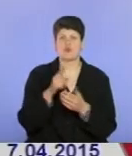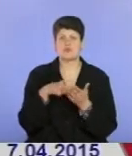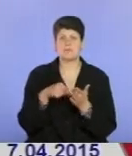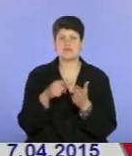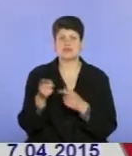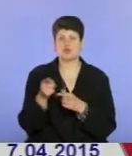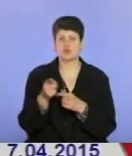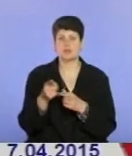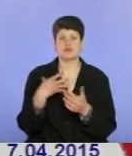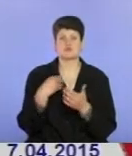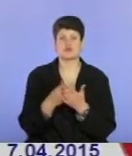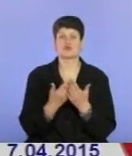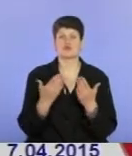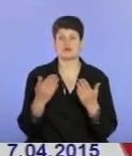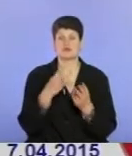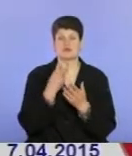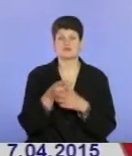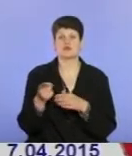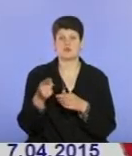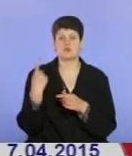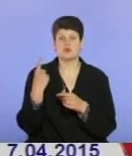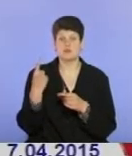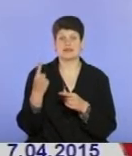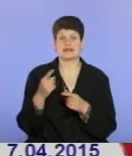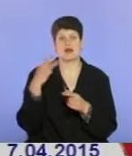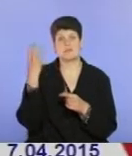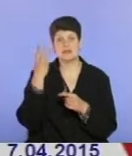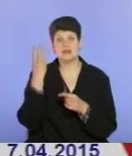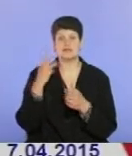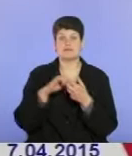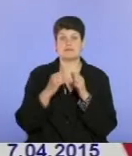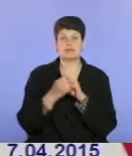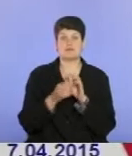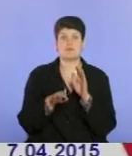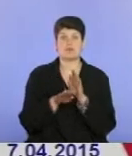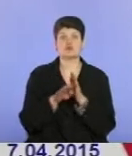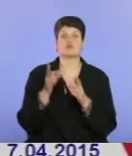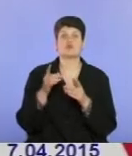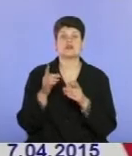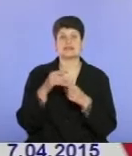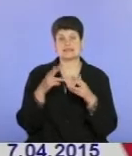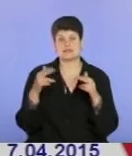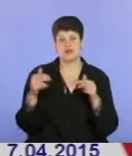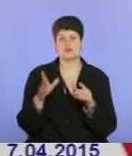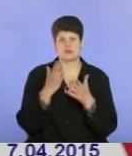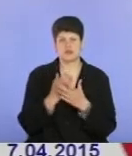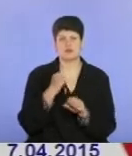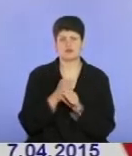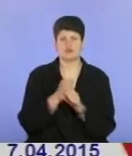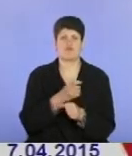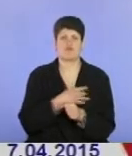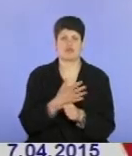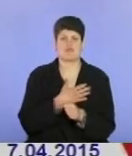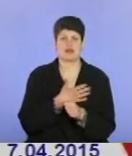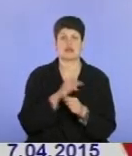виставки хлопець експонував на Тернопільщині та на Хмельниччині у кам'янець-подільському замку його роботи є у приватних колекціях місцевих любителів